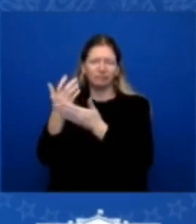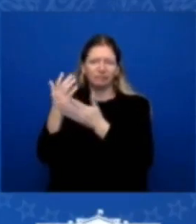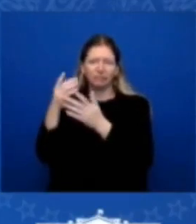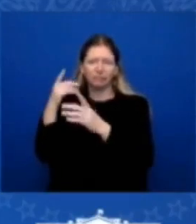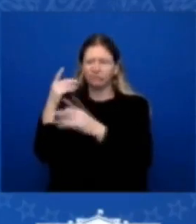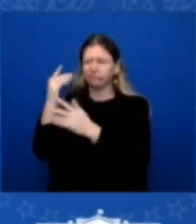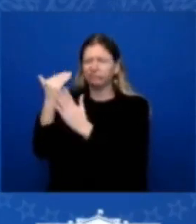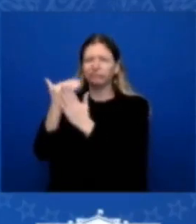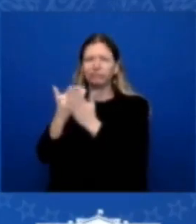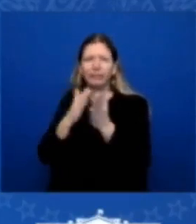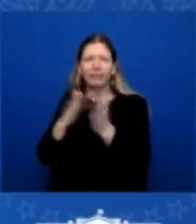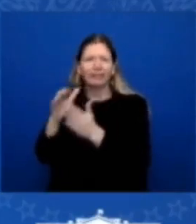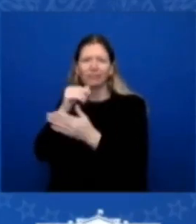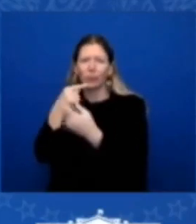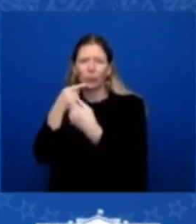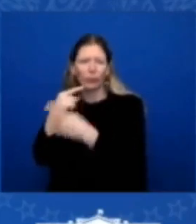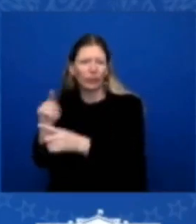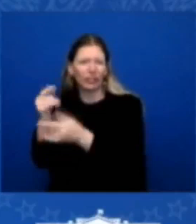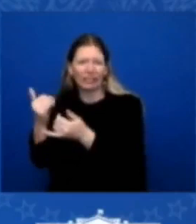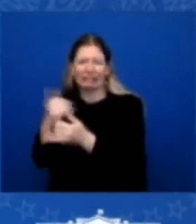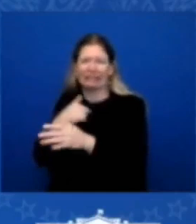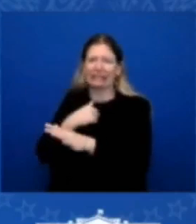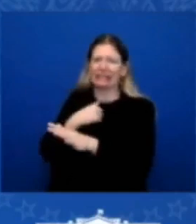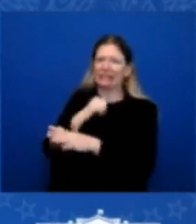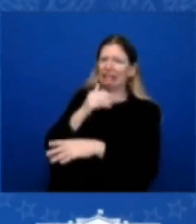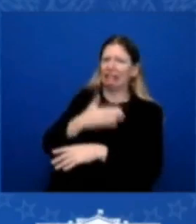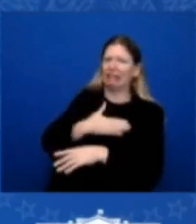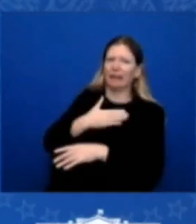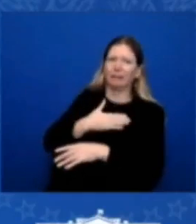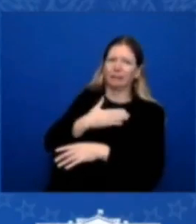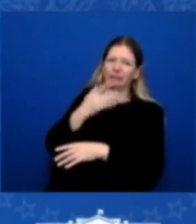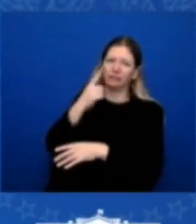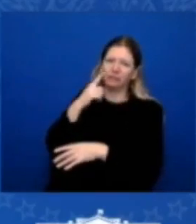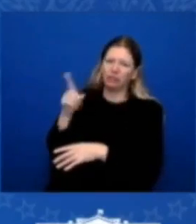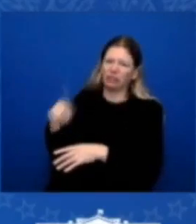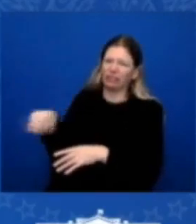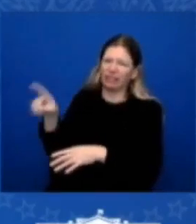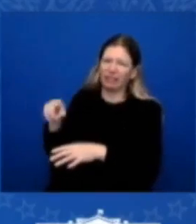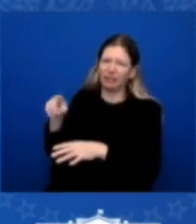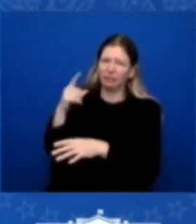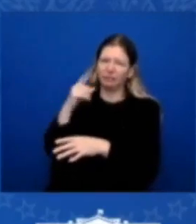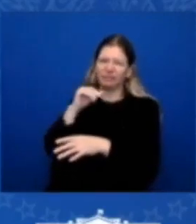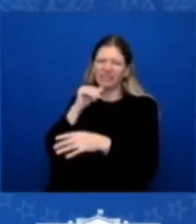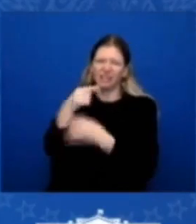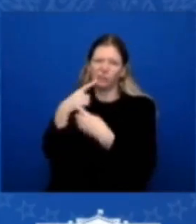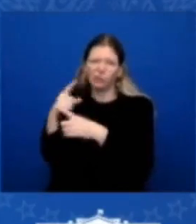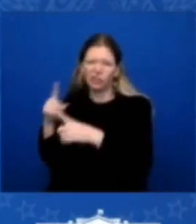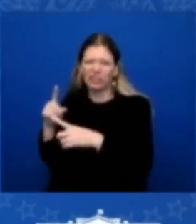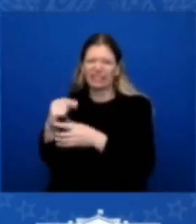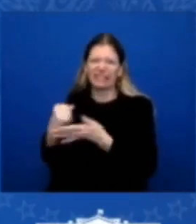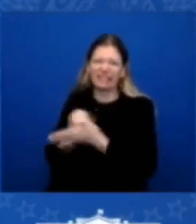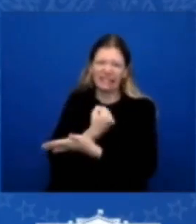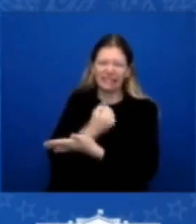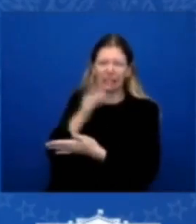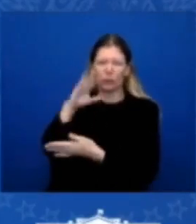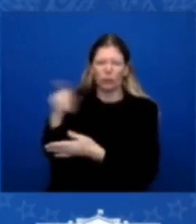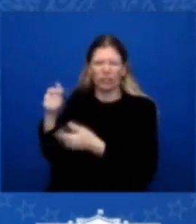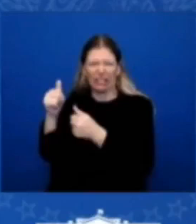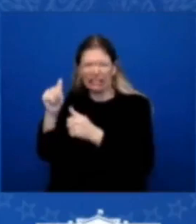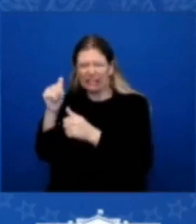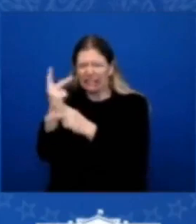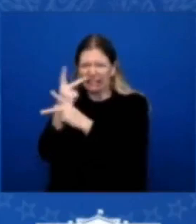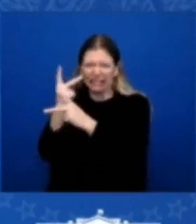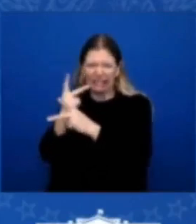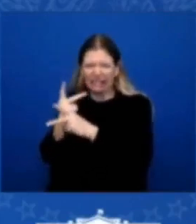ilişkilerini normalleştirip kapsamlı ortaklıklarını kurmalarından bu yana güçlü ve etkili ilerlemeler kaydetmeleri konusunda